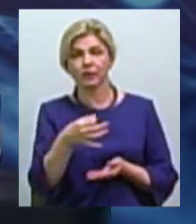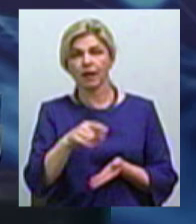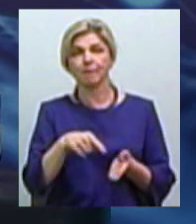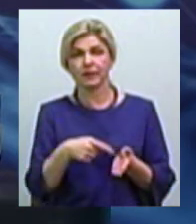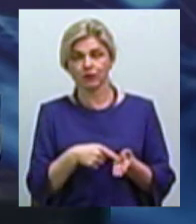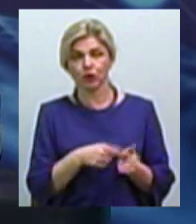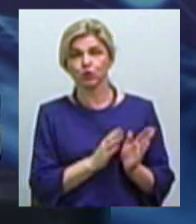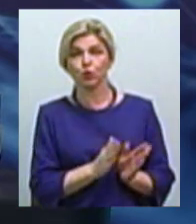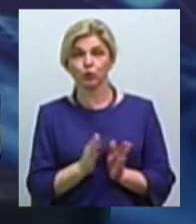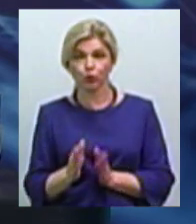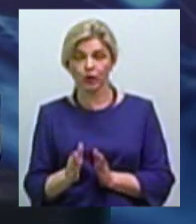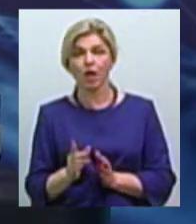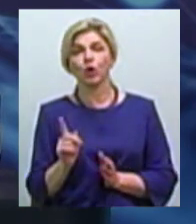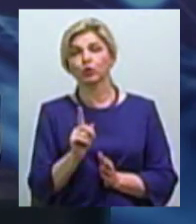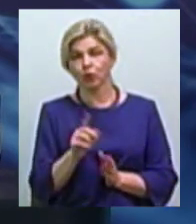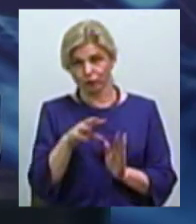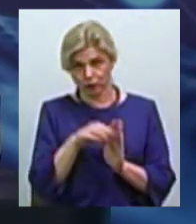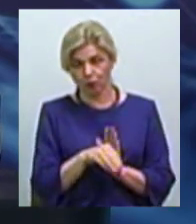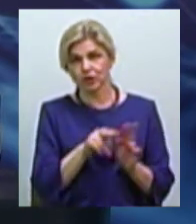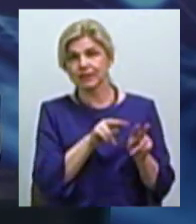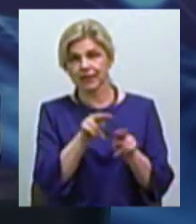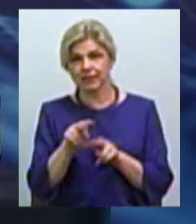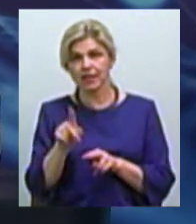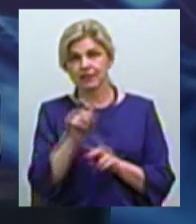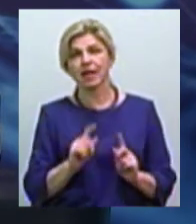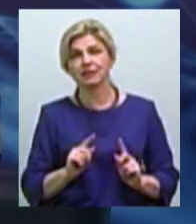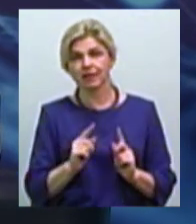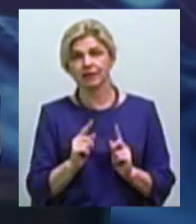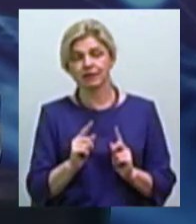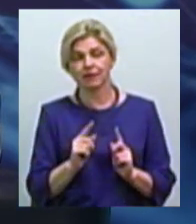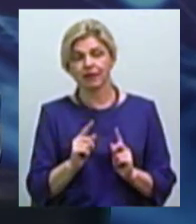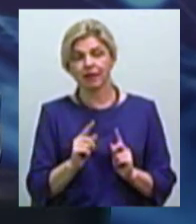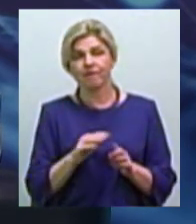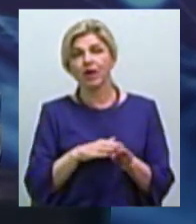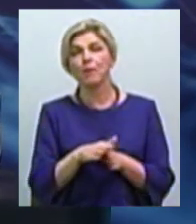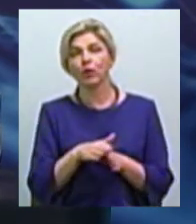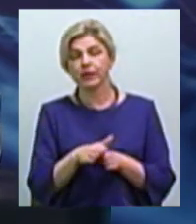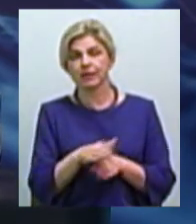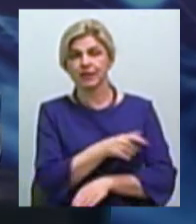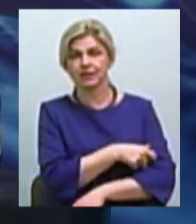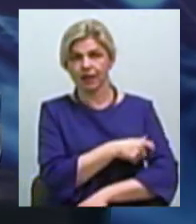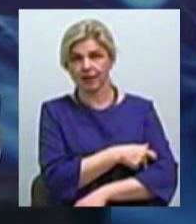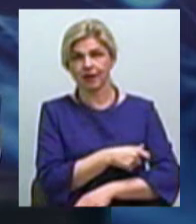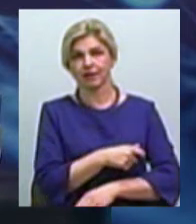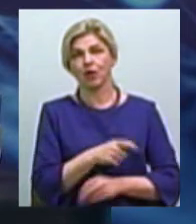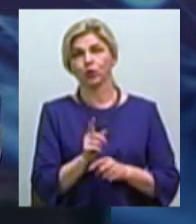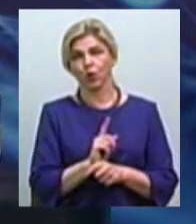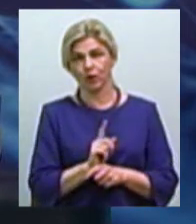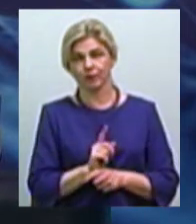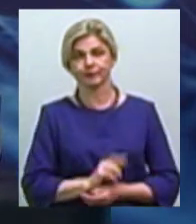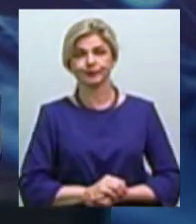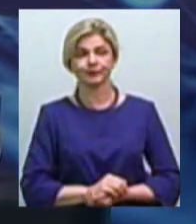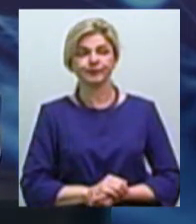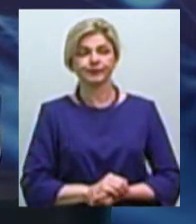міської структур, які в тому числі стежать за дотриманням санітарних та ветеринарних норм